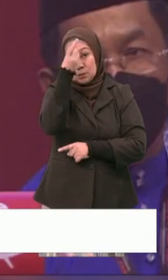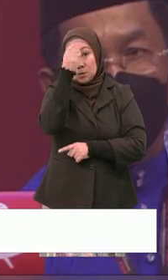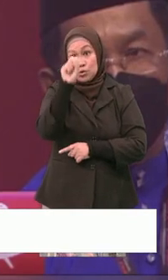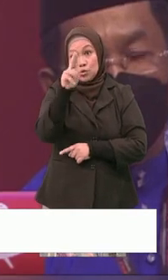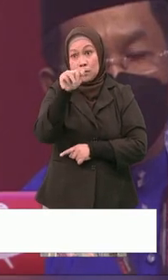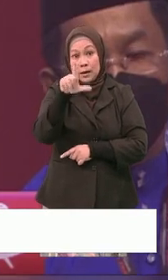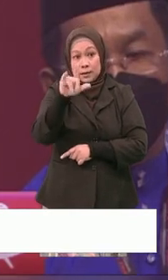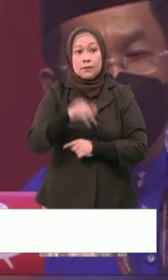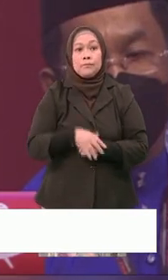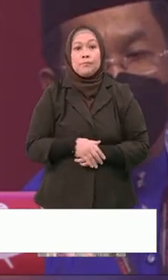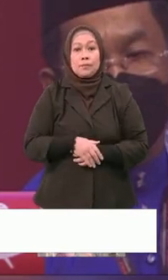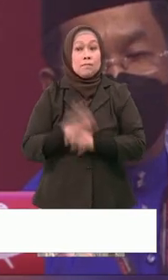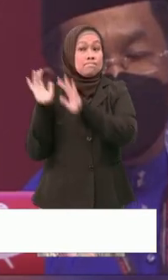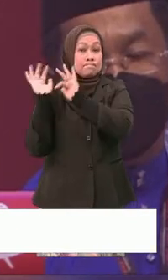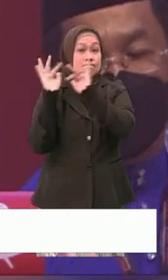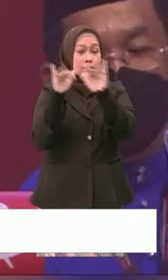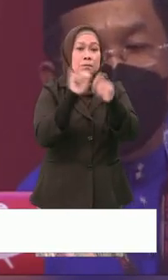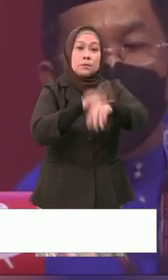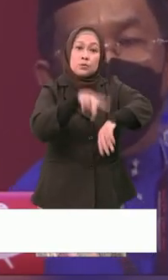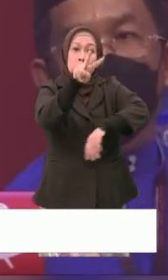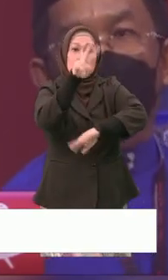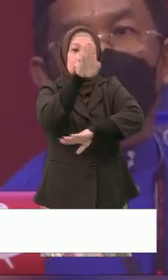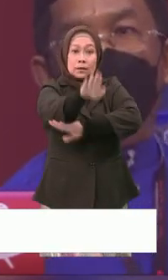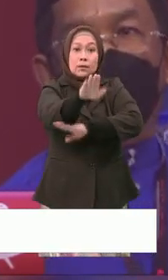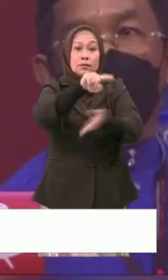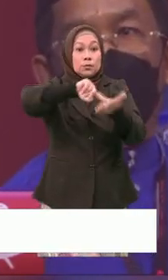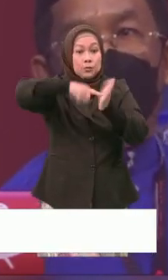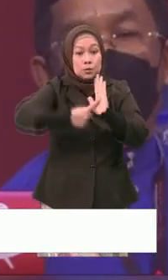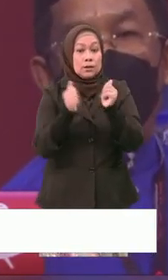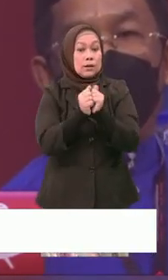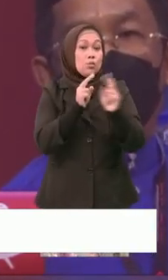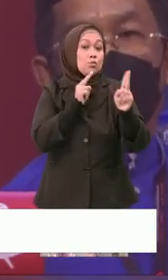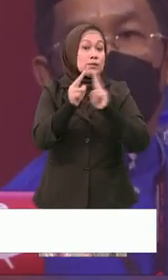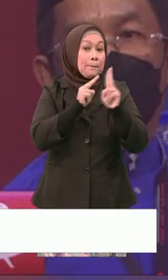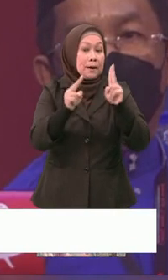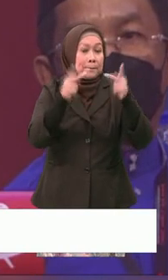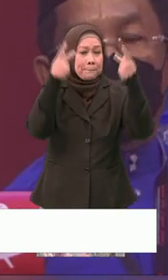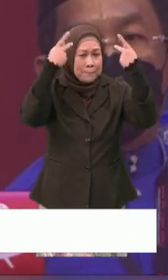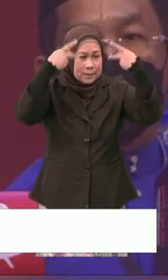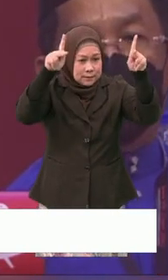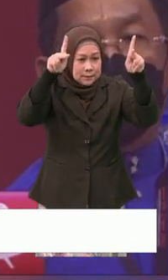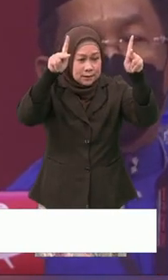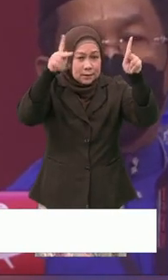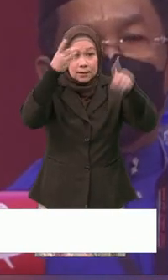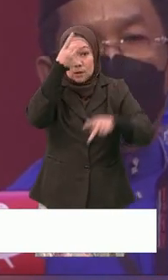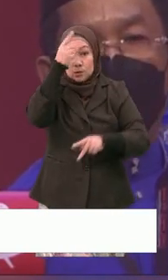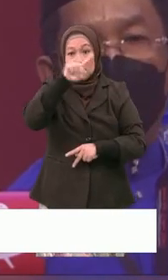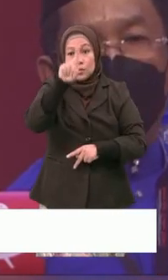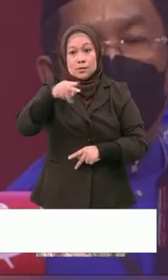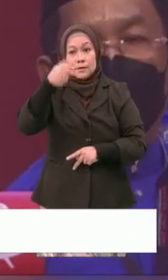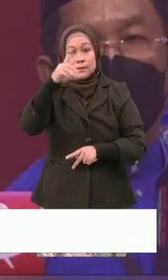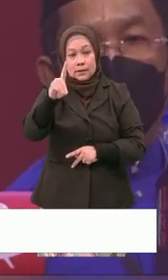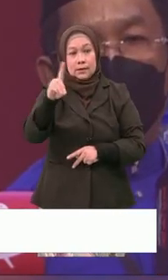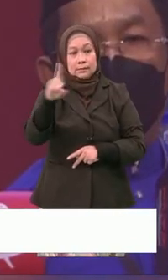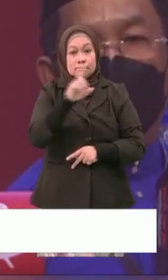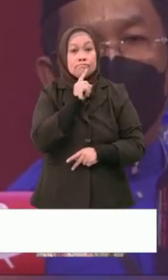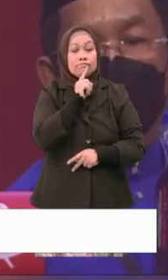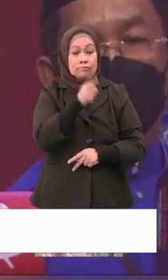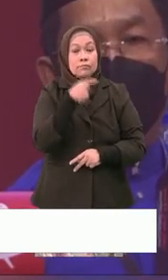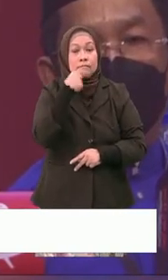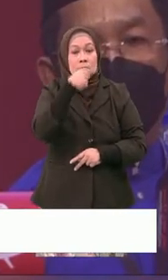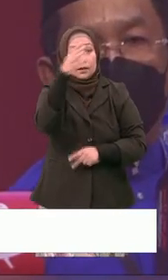Ridwan berkata perhimpunan berjam2 petang itu akan dimulai kan dengan ucapan presiden Pati atau setiap mazay Hamidi tidak berkata